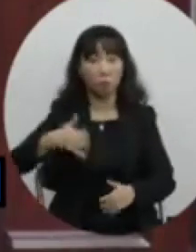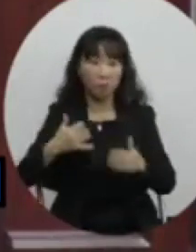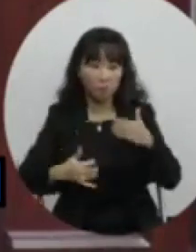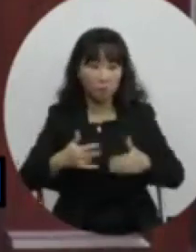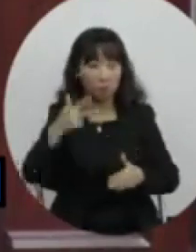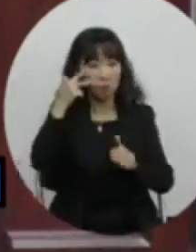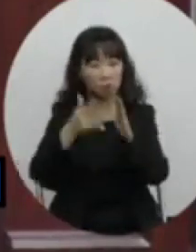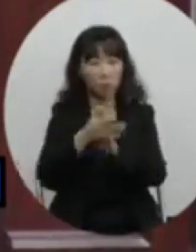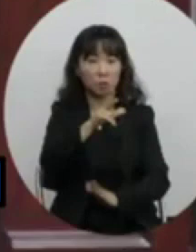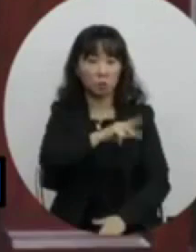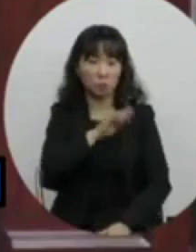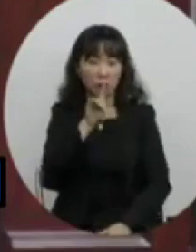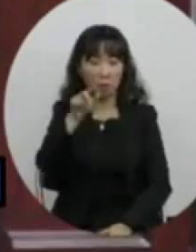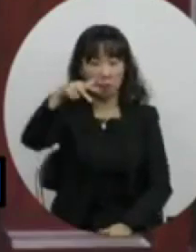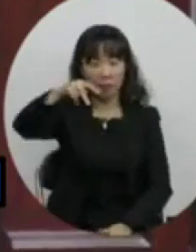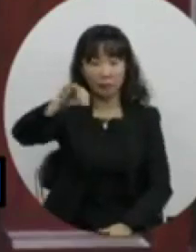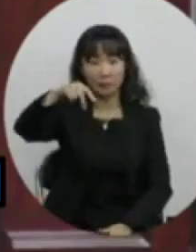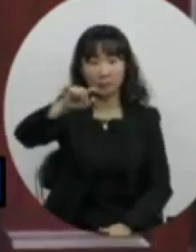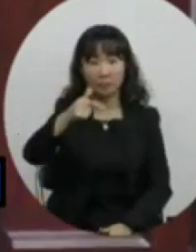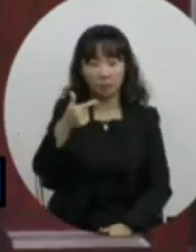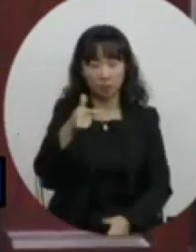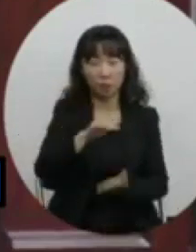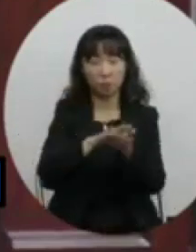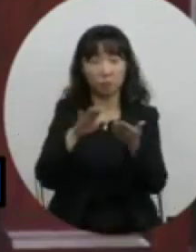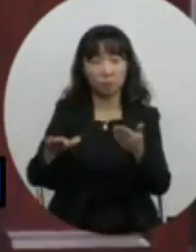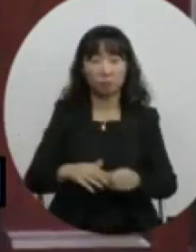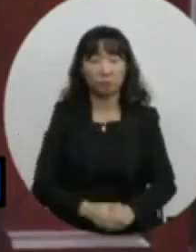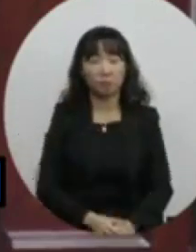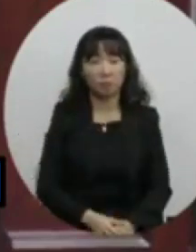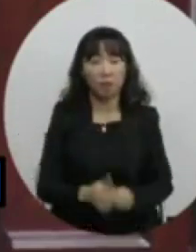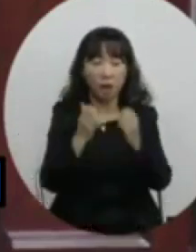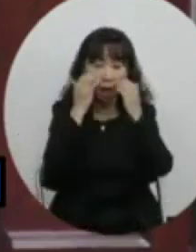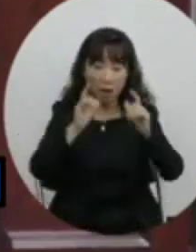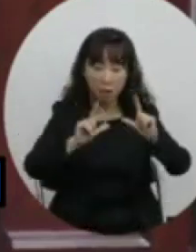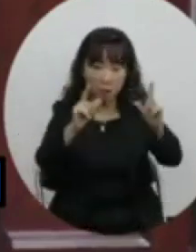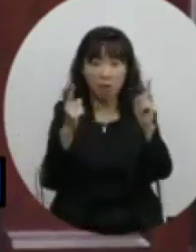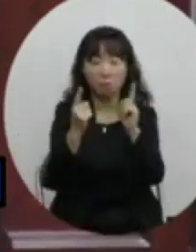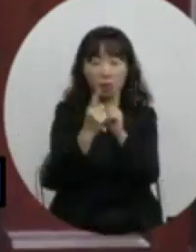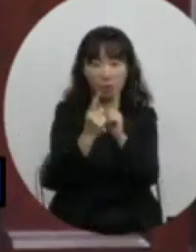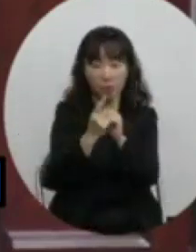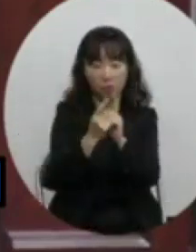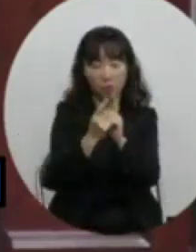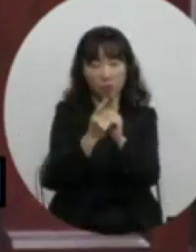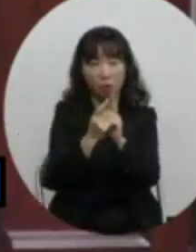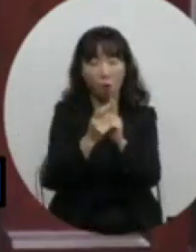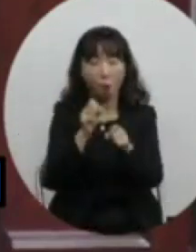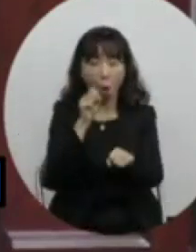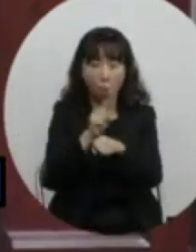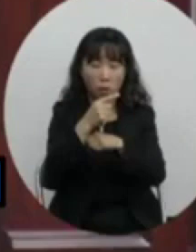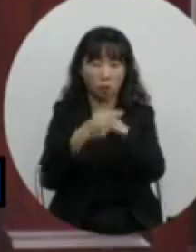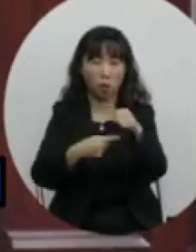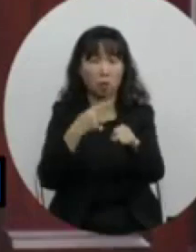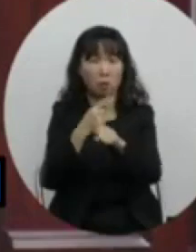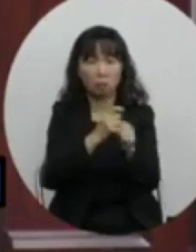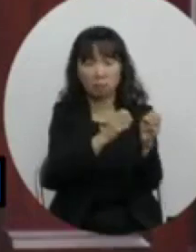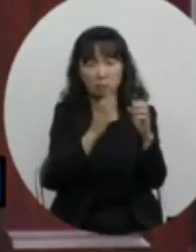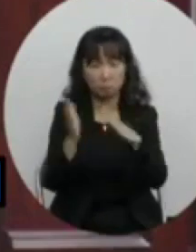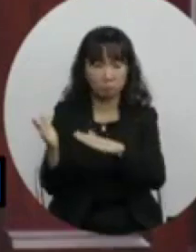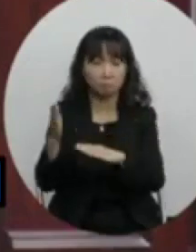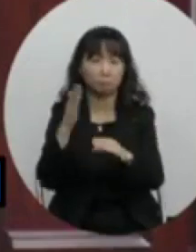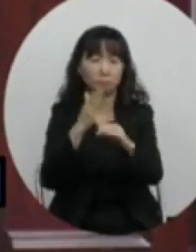여주시의회 박시원 의원입니다. 새해를 맞이한 지가 바로 엊그제 같은데 어느새 1년이 또다시 지나가고